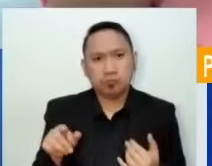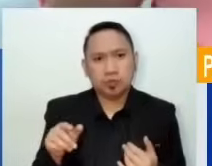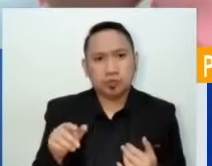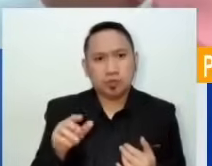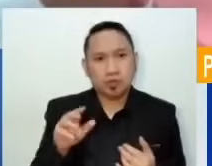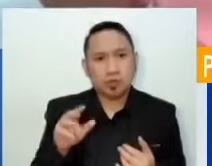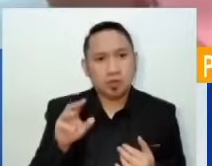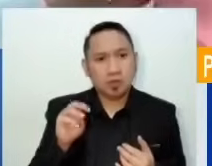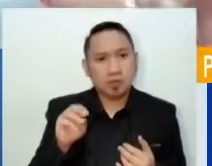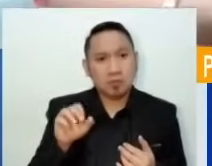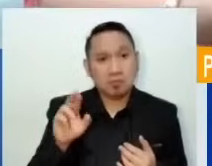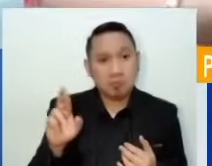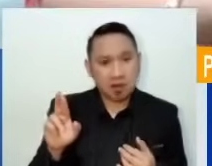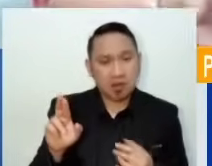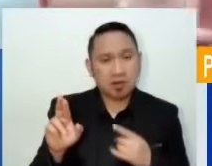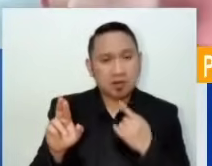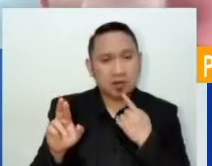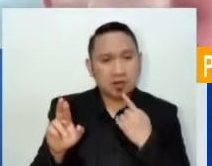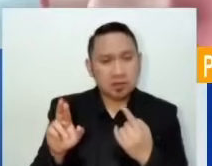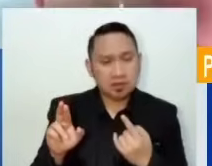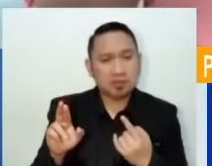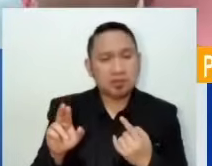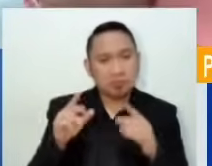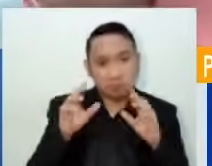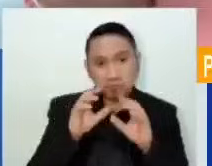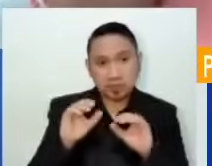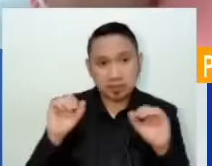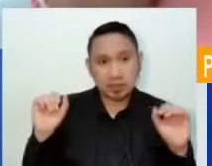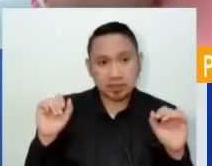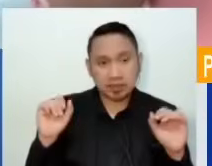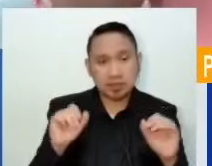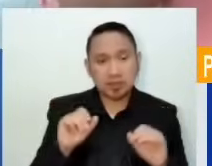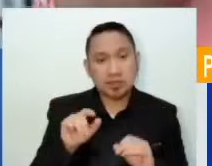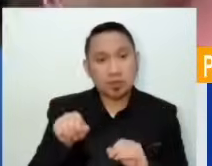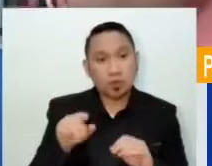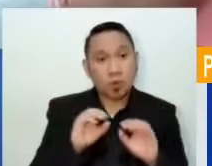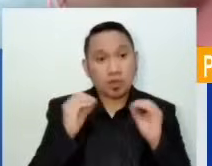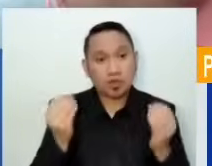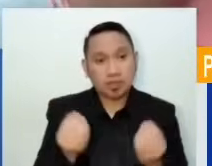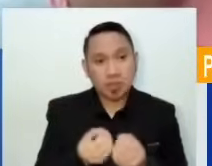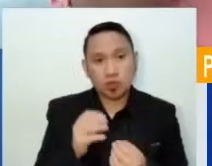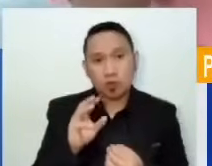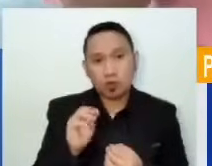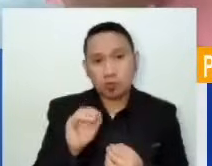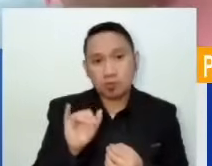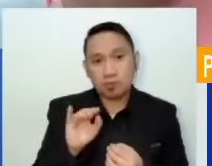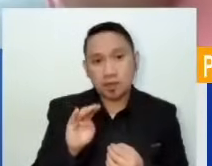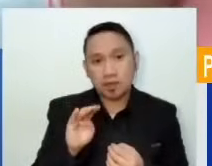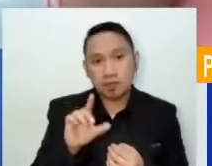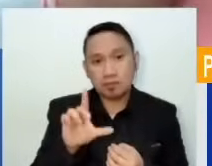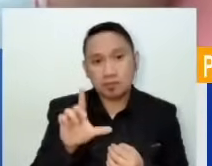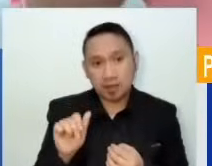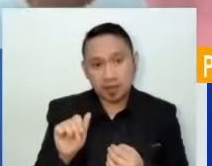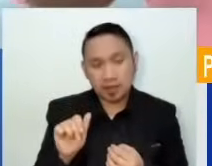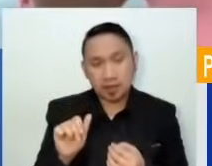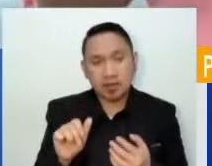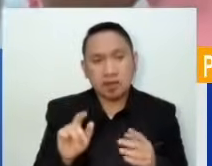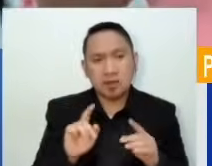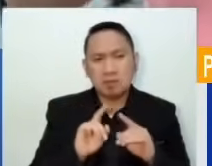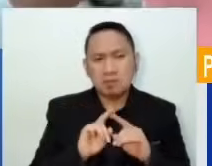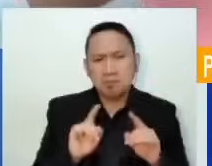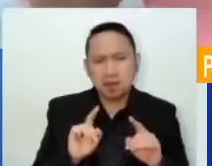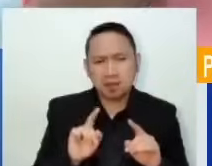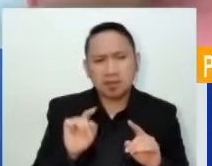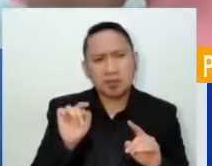no? O presidente ng Manibela. Gayunpaman, hindi po natin maiaalis yung mga issue na kanilang